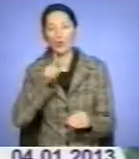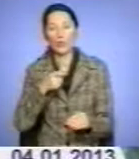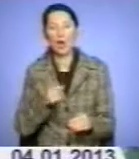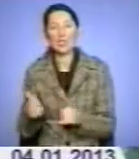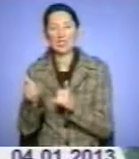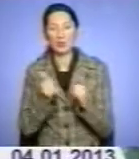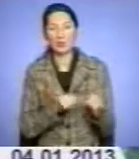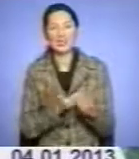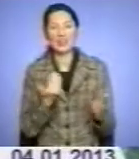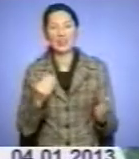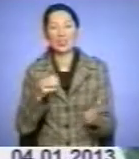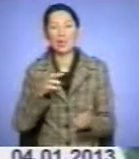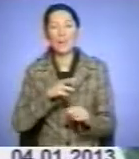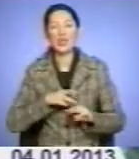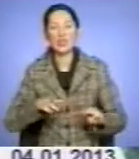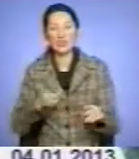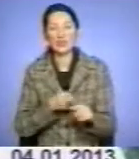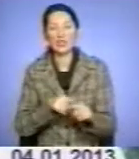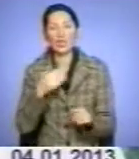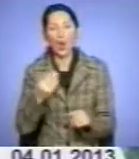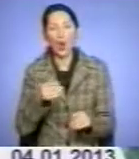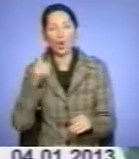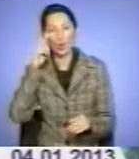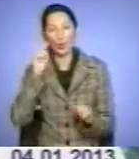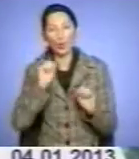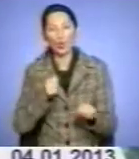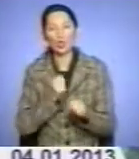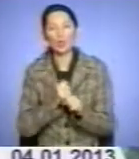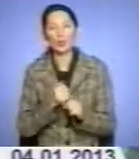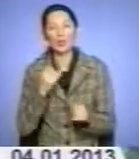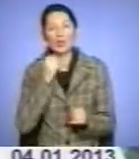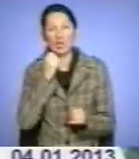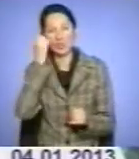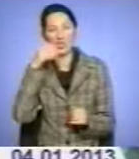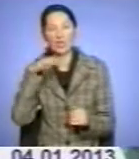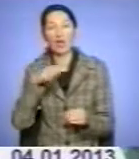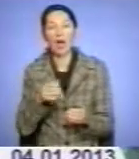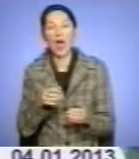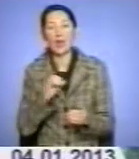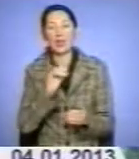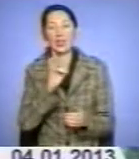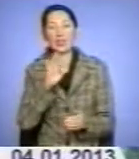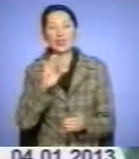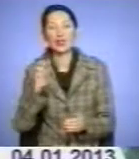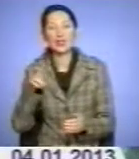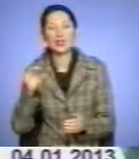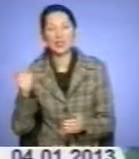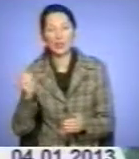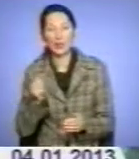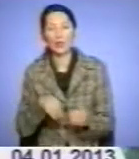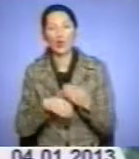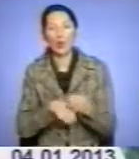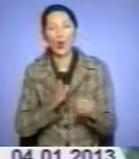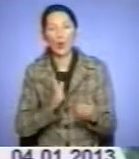від міністрів. Це, на його думку, можна зробити завдяки вливанню інвестицій. На допомогу мають прийти нові закони та нормативні